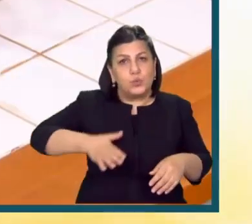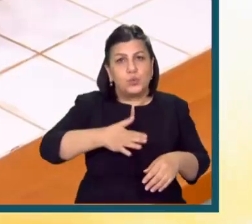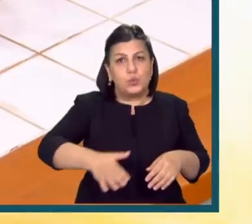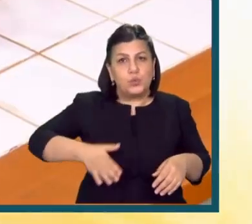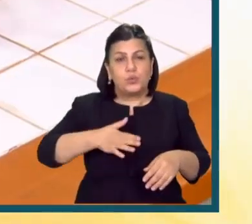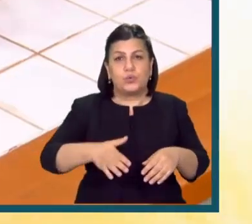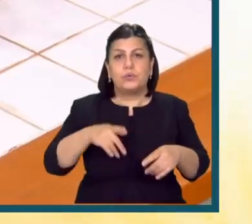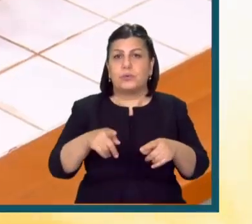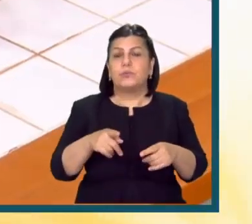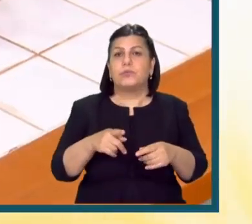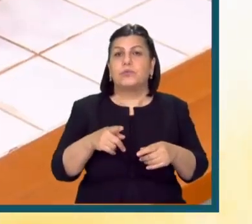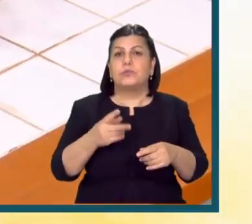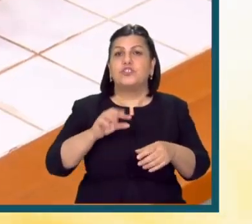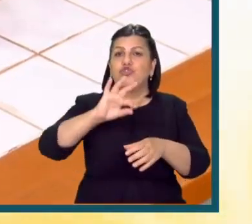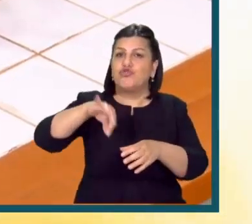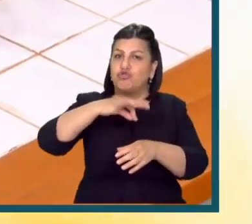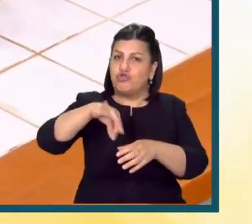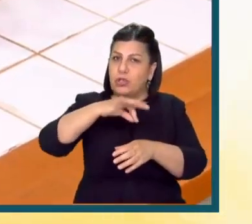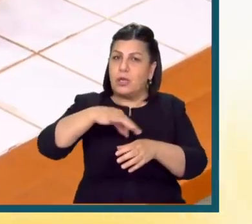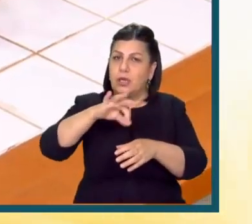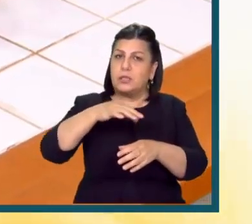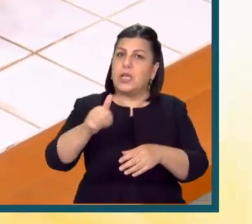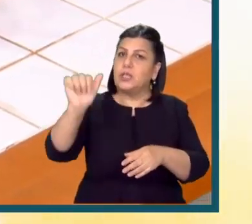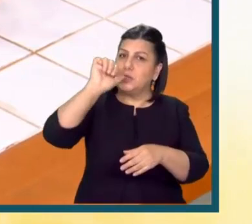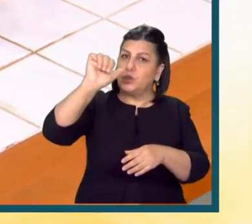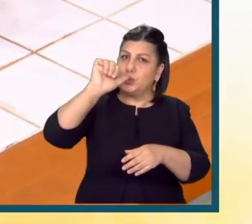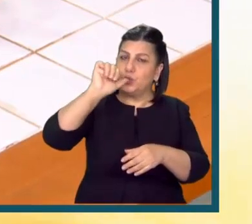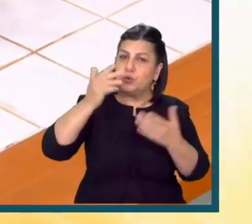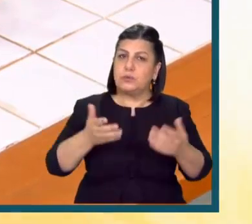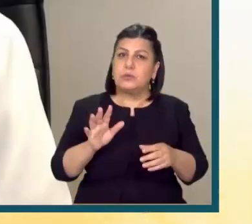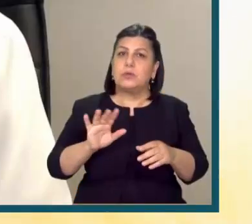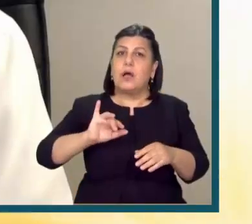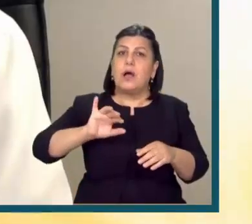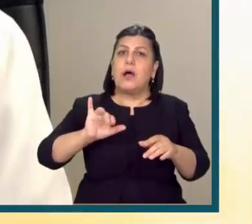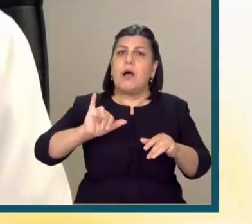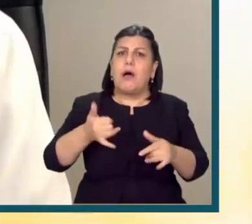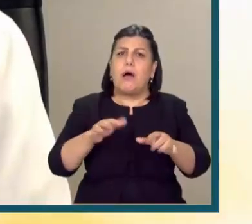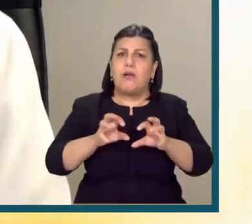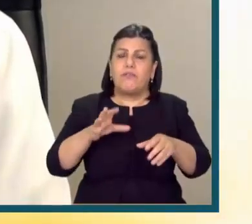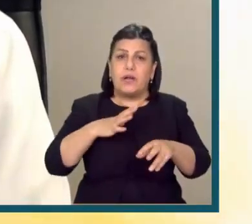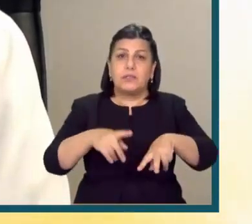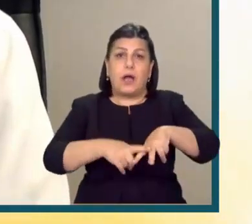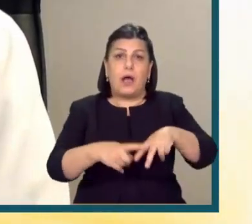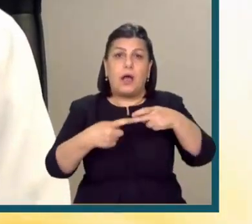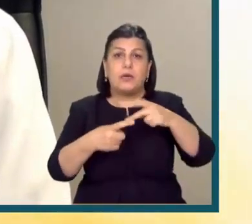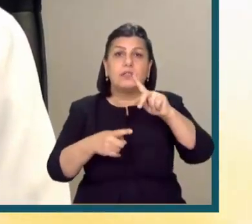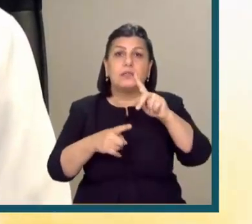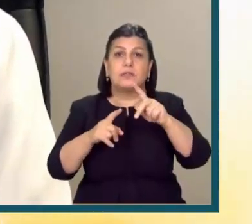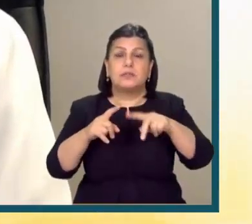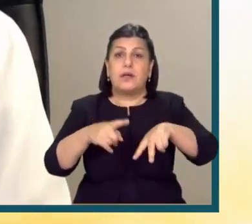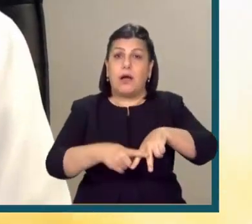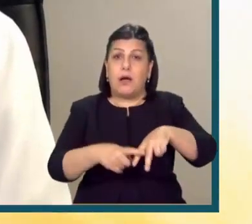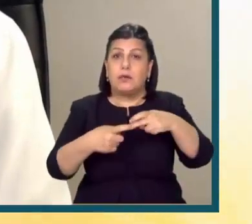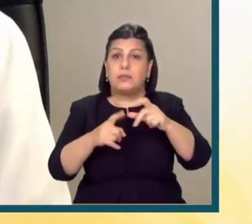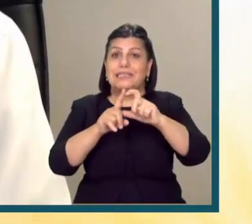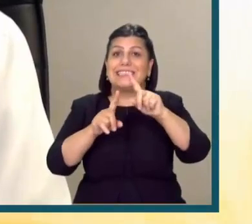zamanda bunun çayını da içiyorsunuz. Ağrı varsa da ardıç yağı. Bakın, ardıç